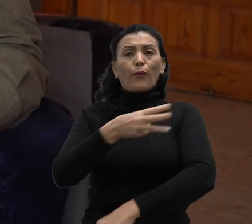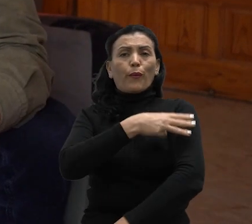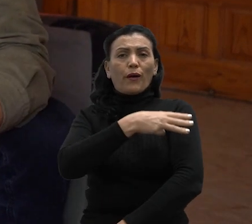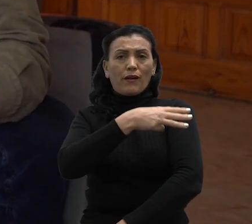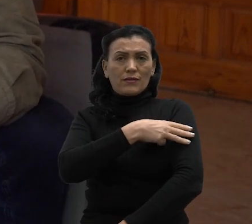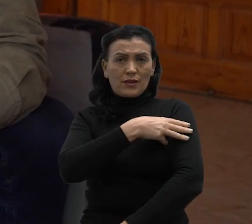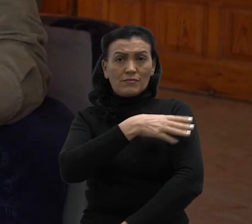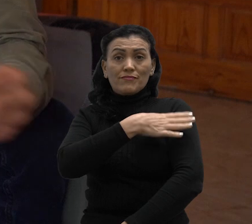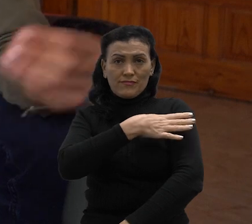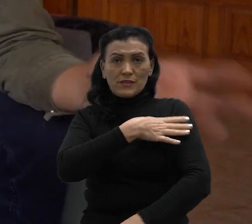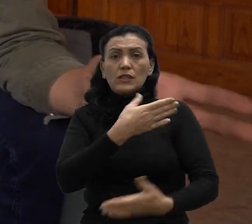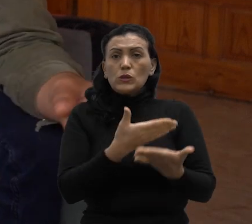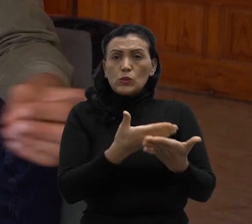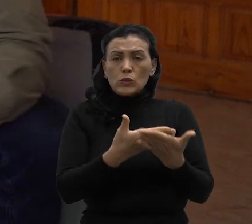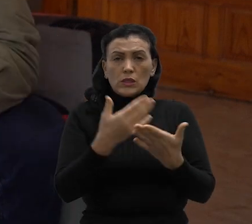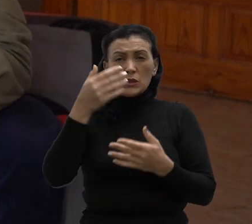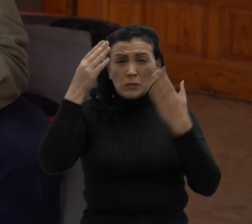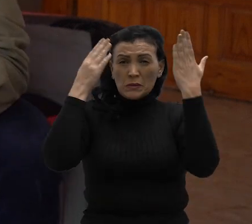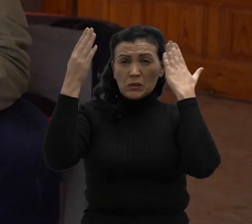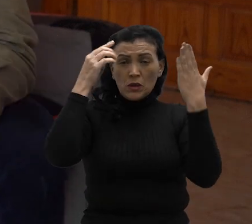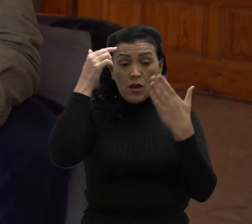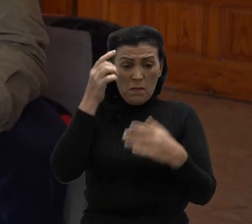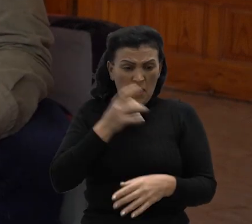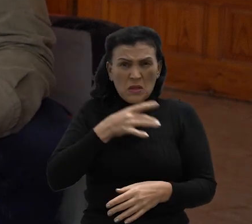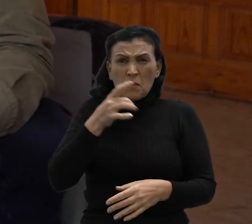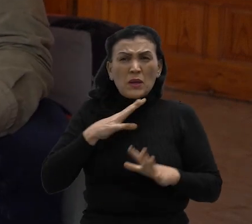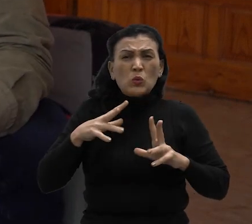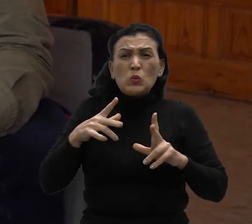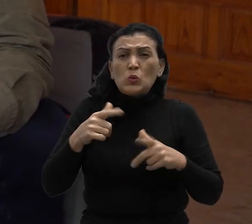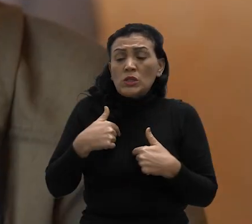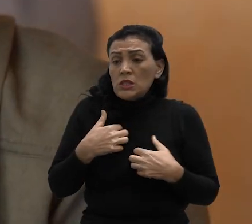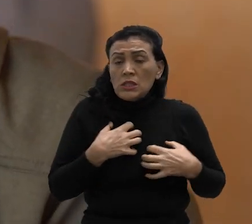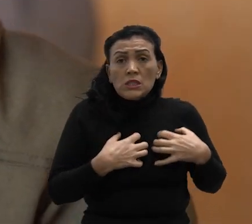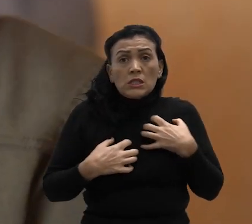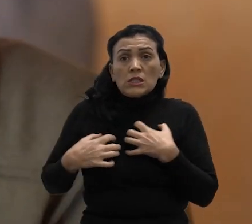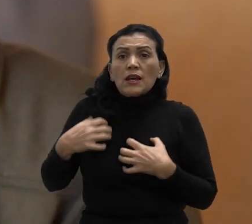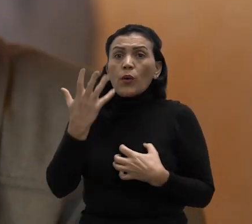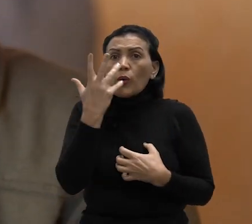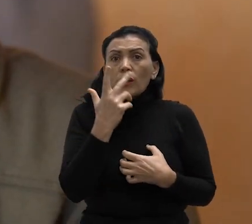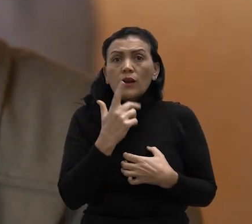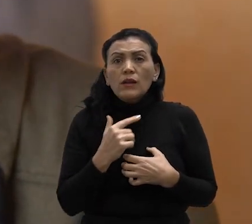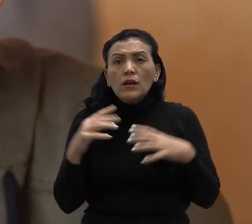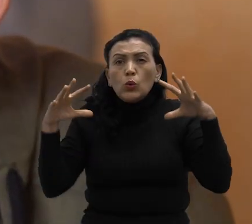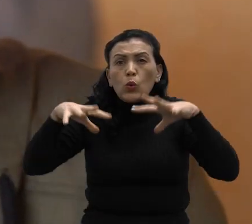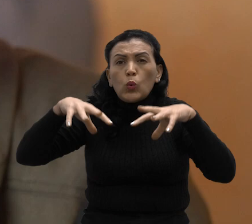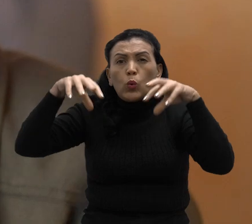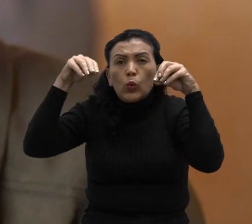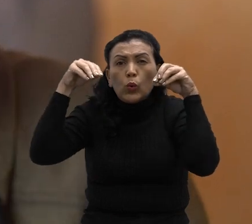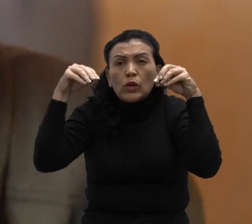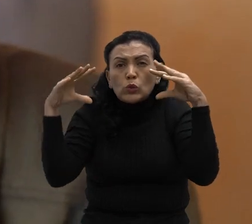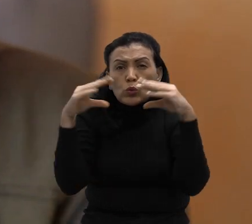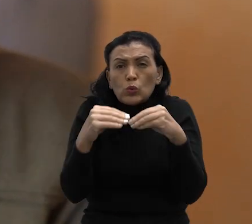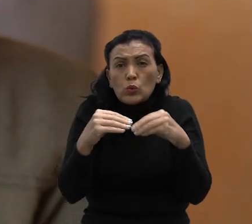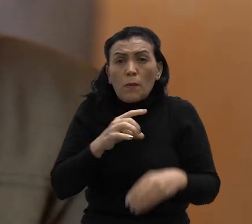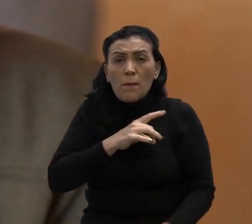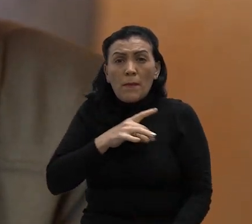العتمة. وأنا صغير كنت أخاف من العتمة، أخاف أنزل الدرج والكهرباء قاطعة. في القصف لما كانت، لما أجواء